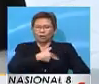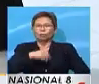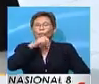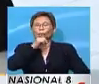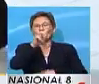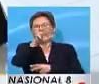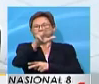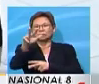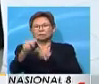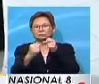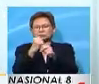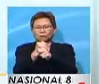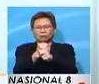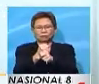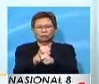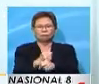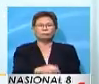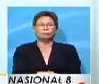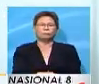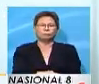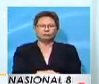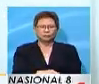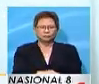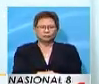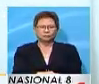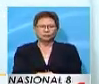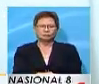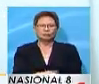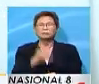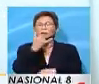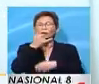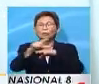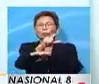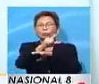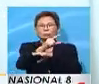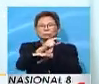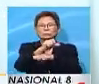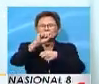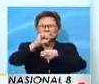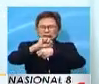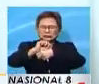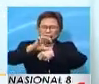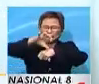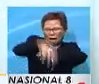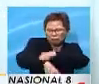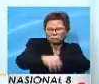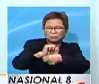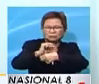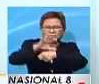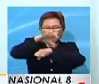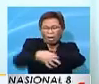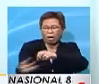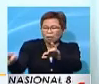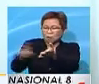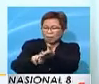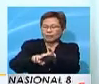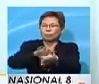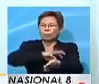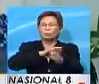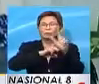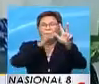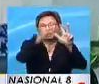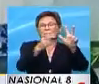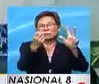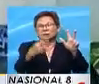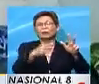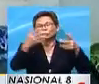33 tahun kiriah bagi maksud eksploitasi kerja paksa kiriah membuat laporan polis pada 3 disember